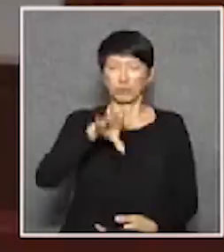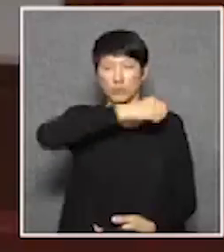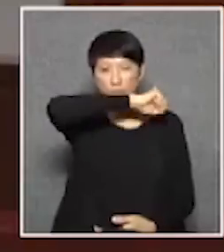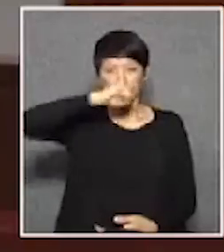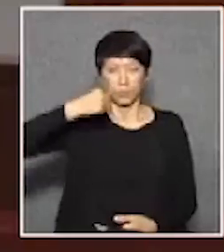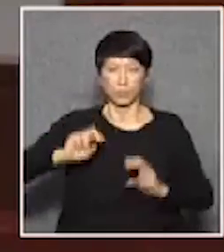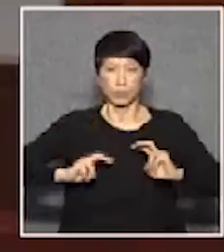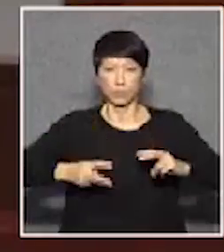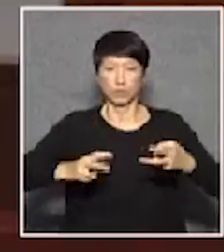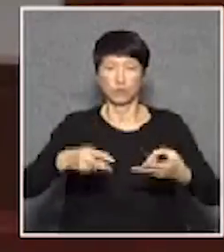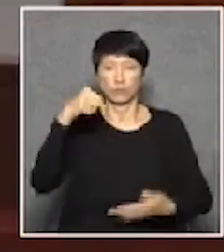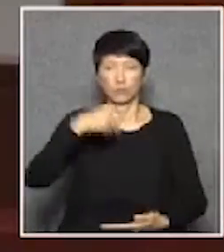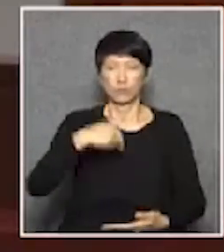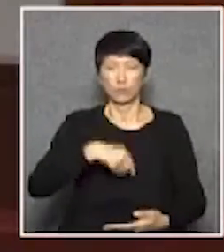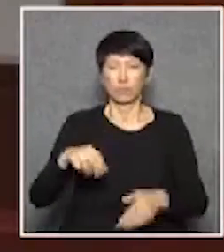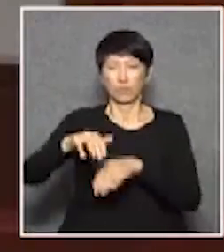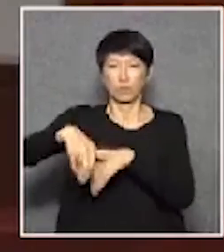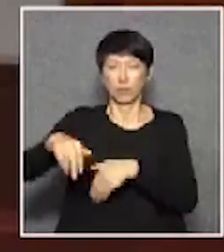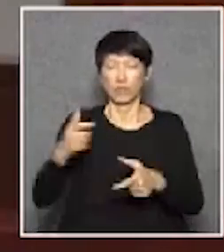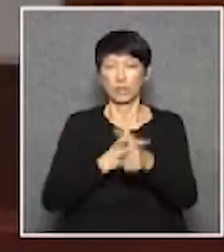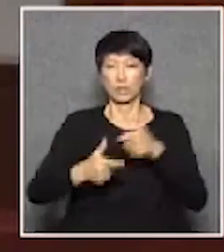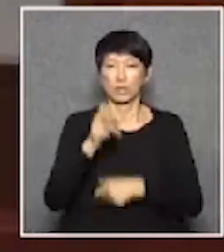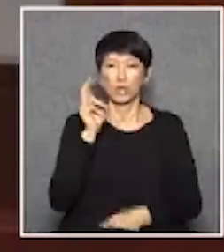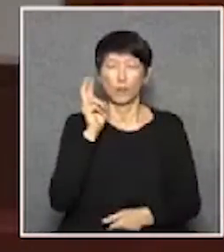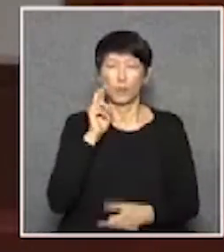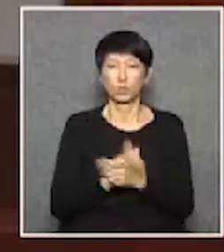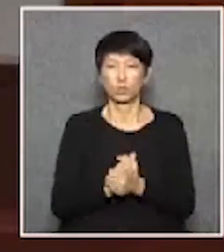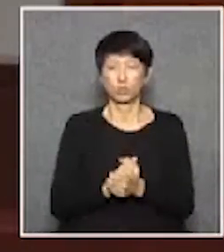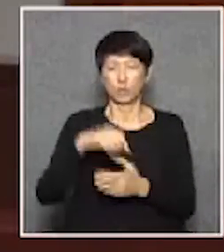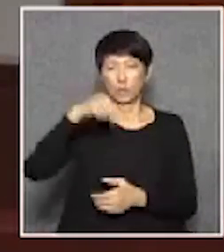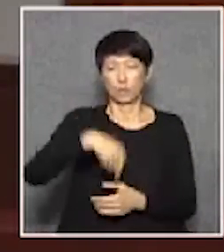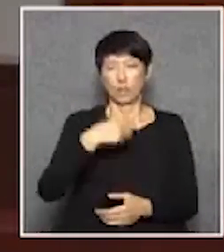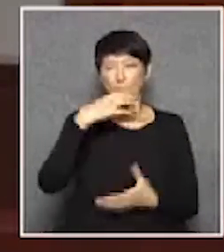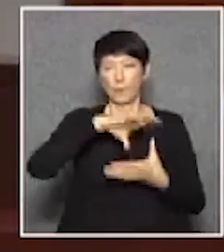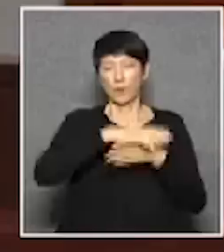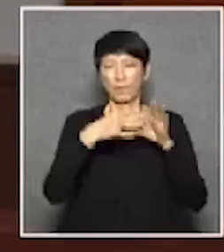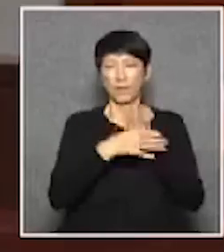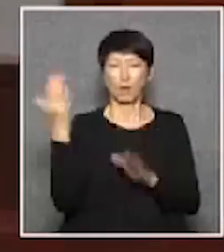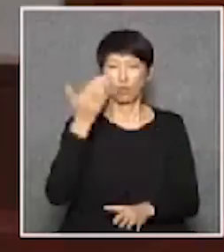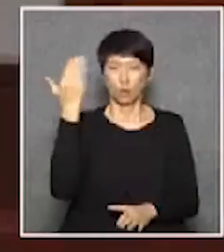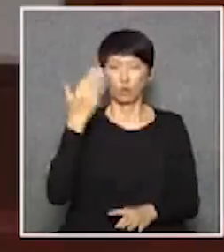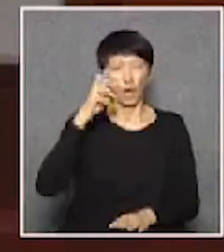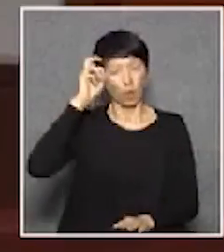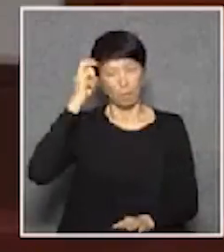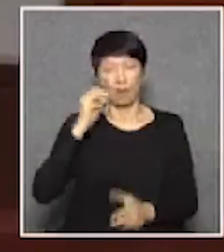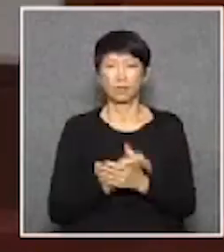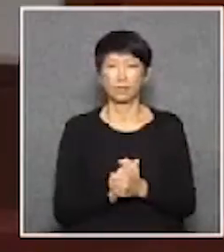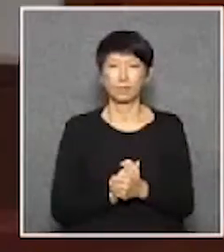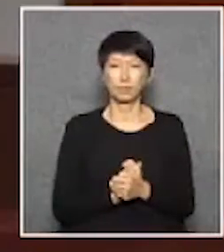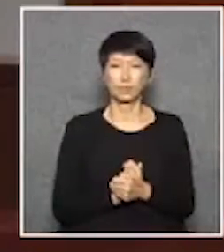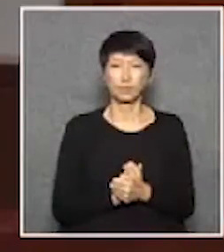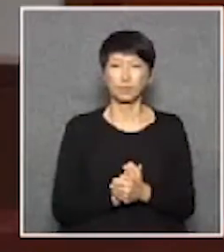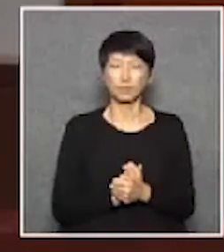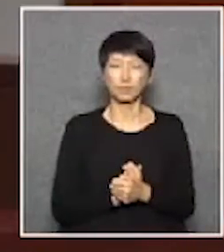套本土鄉村經濟，例如農業或者本土嘅文化旅遊，係咪？即係你可以諗下呢啲嘢，係咪？就